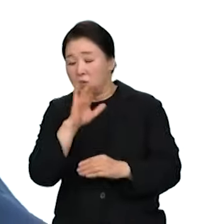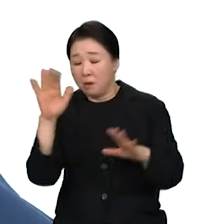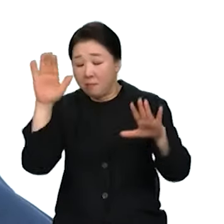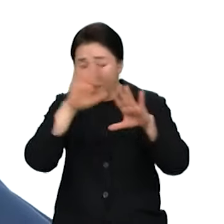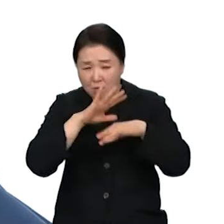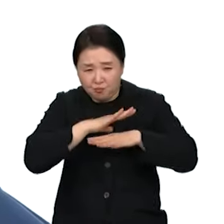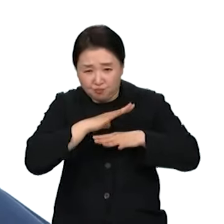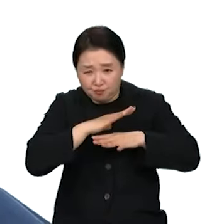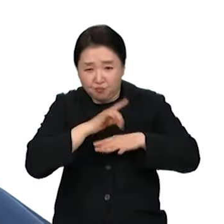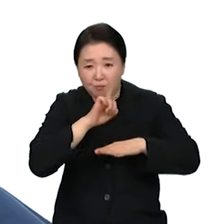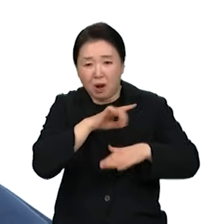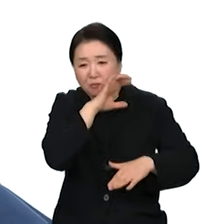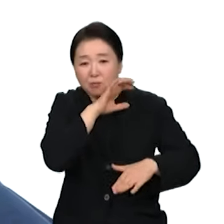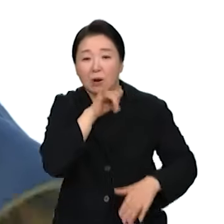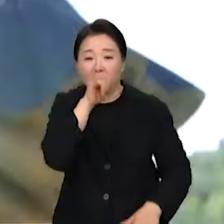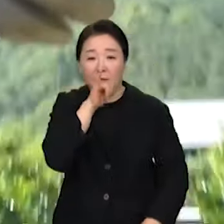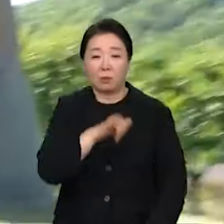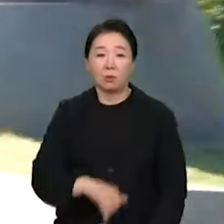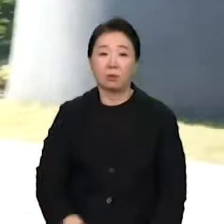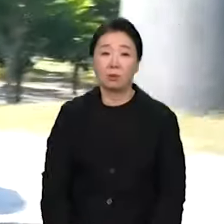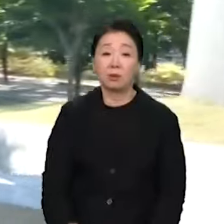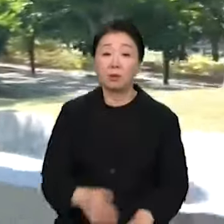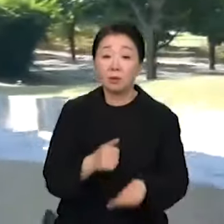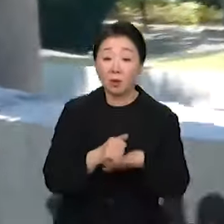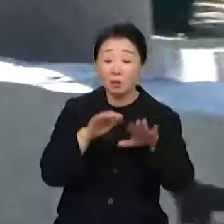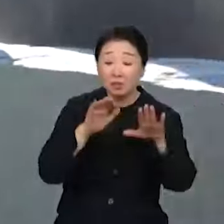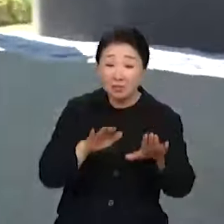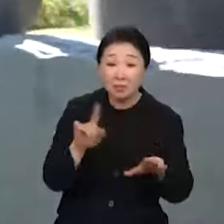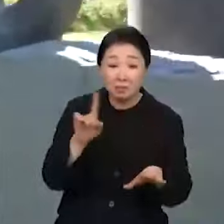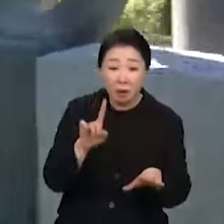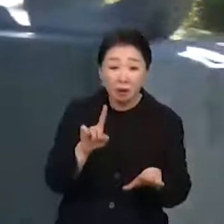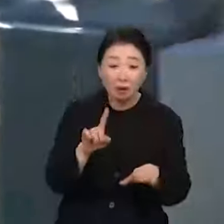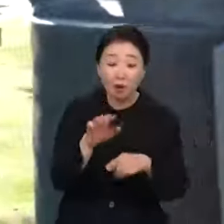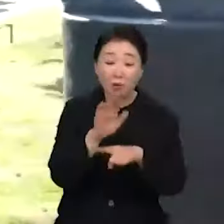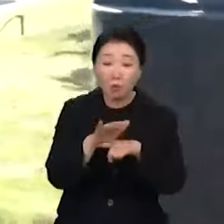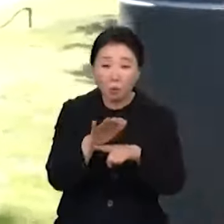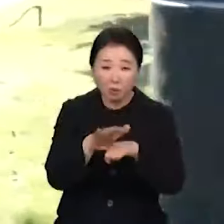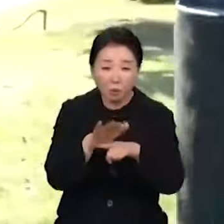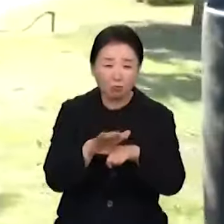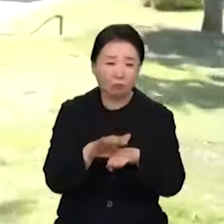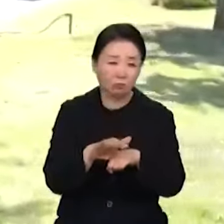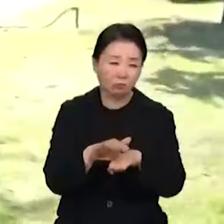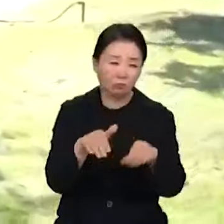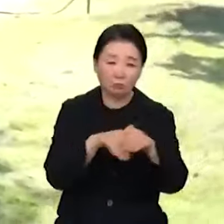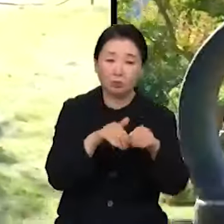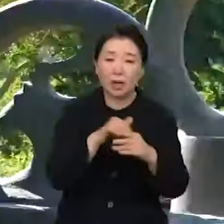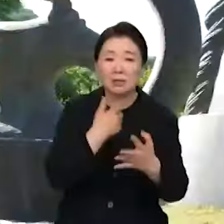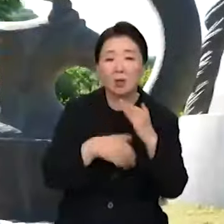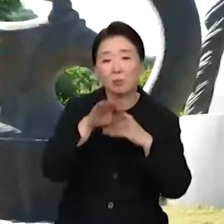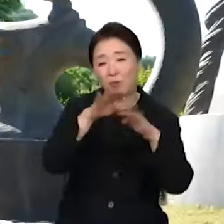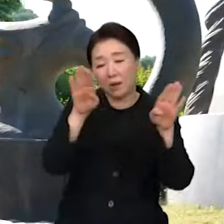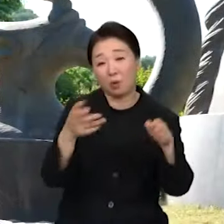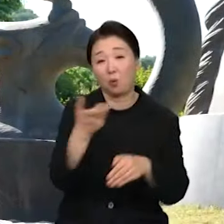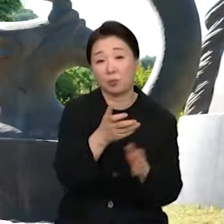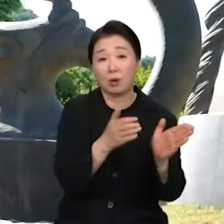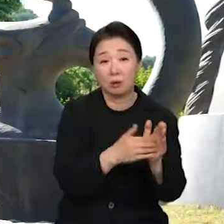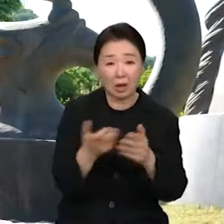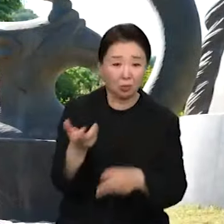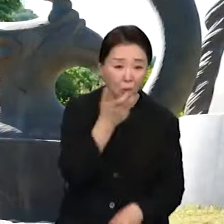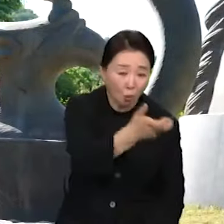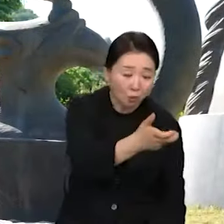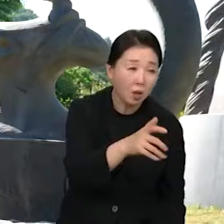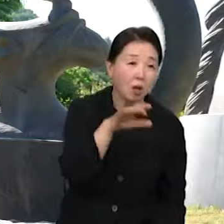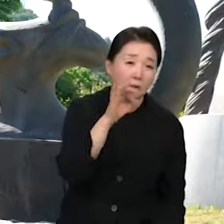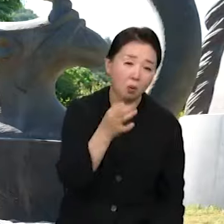너무 무섭다. 이런 민원까지 계속 나오면서 지금은 이곳 농촌문화 체험장으로 옮겨졌습니다. 옮기는 데만